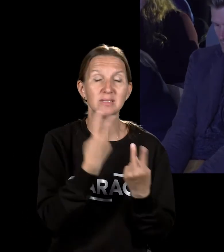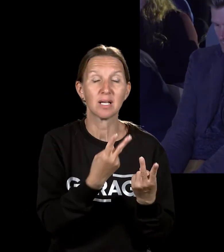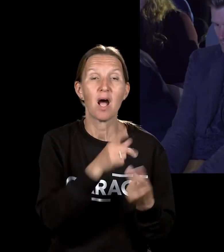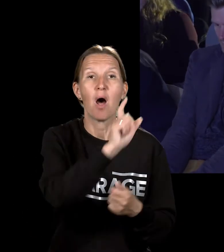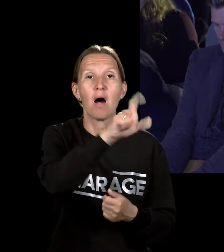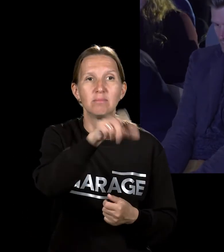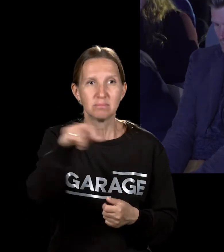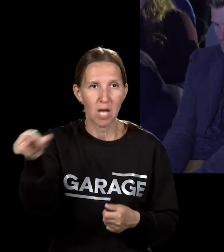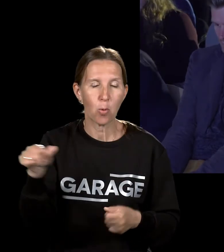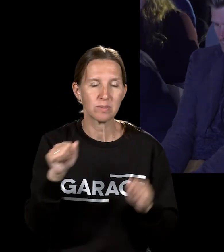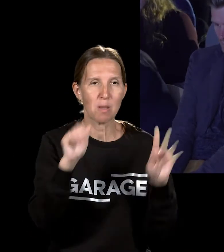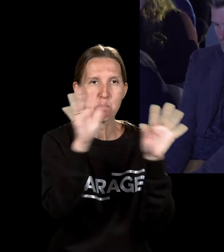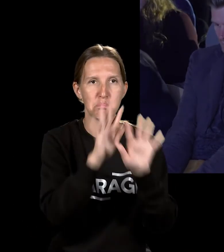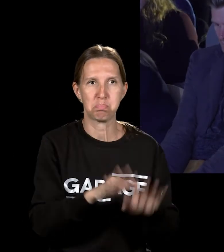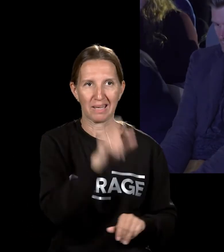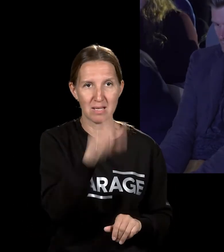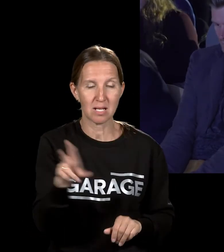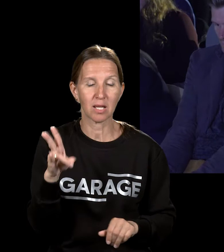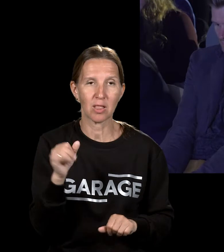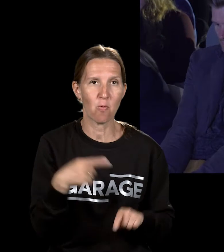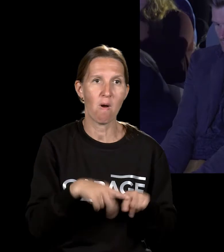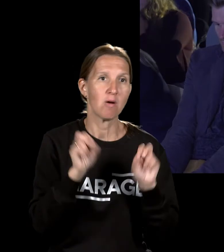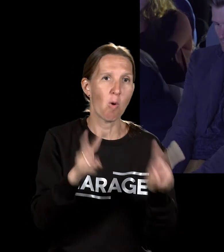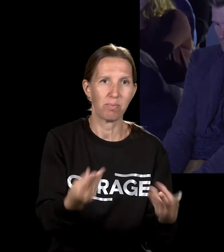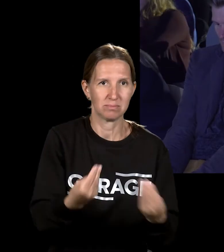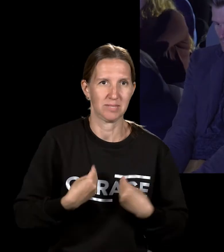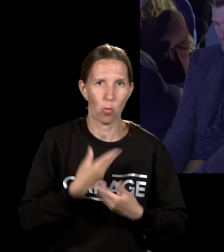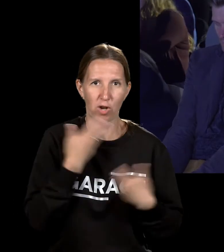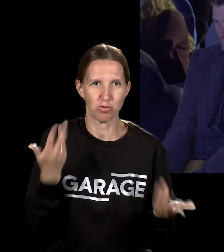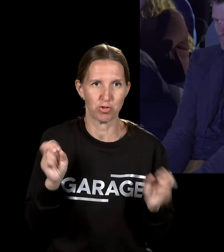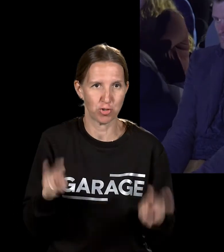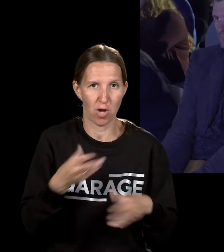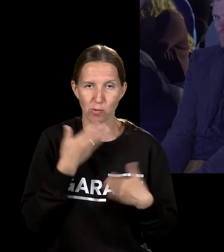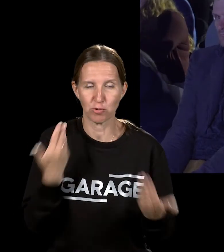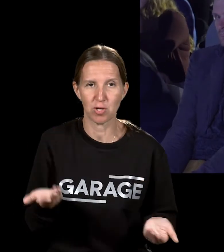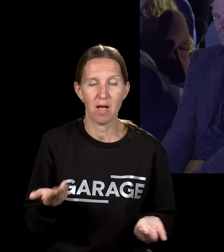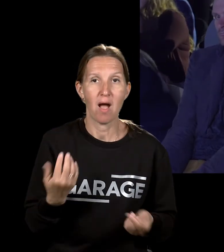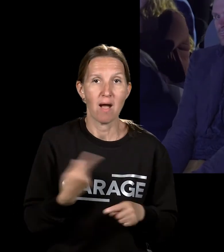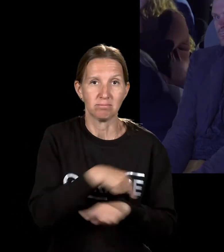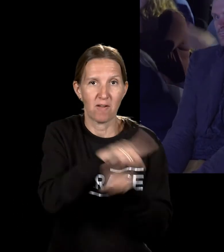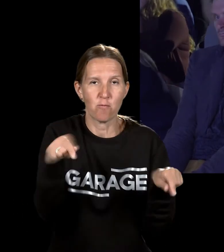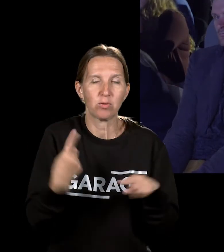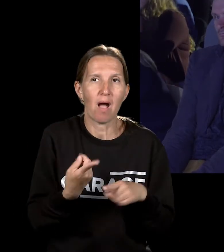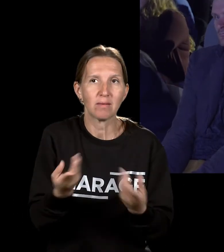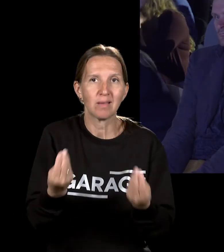призраки, в таком не угрожающем, а в хорошем смысле этого слова, это то, что, наверное, позволяет